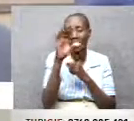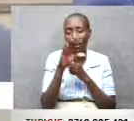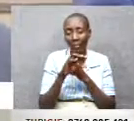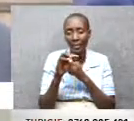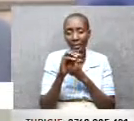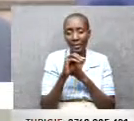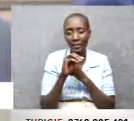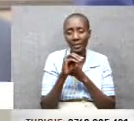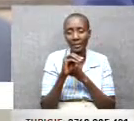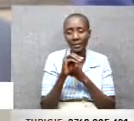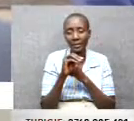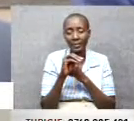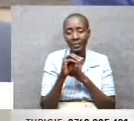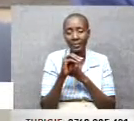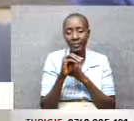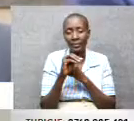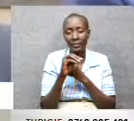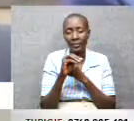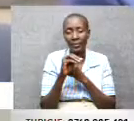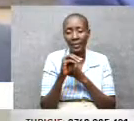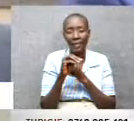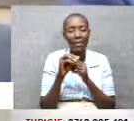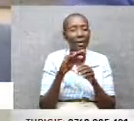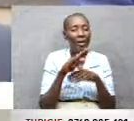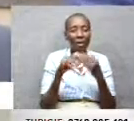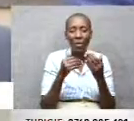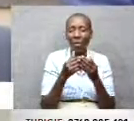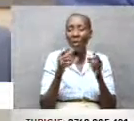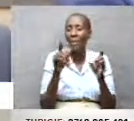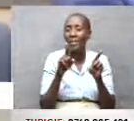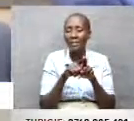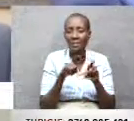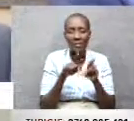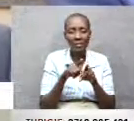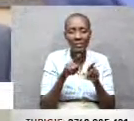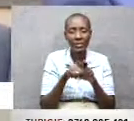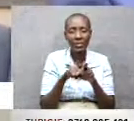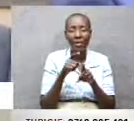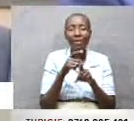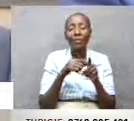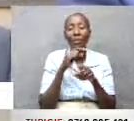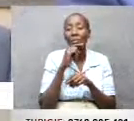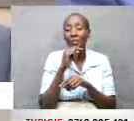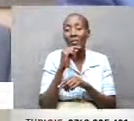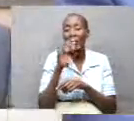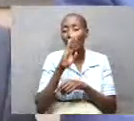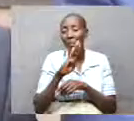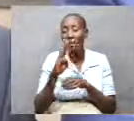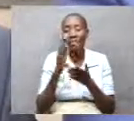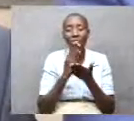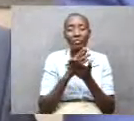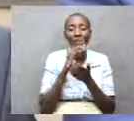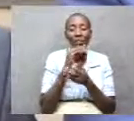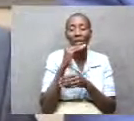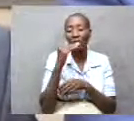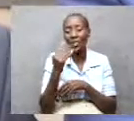99.999%. The results are consistent with the alleged father being the biological father of the child